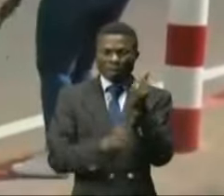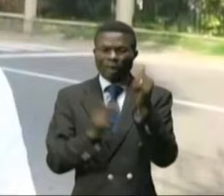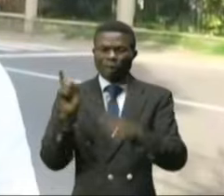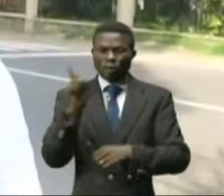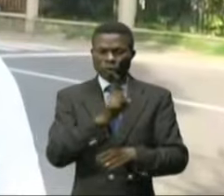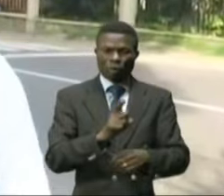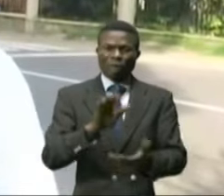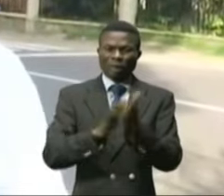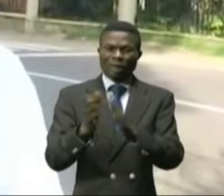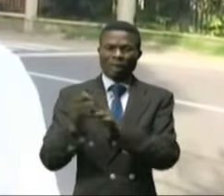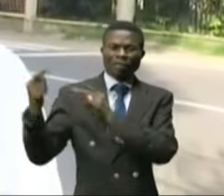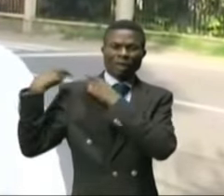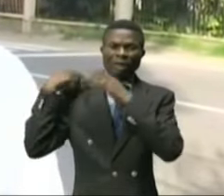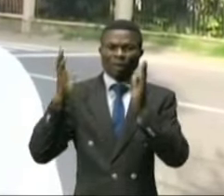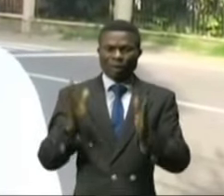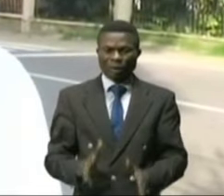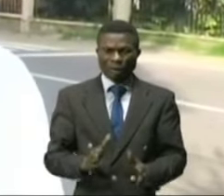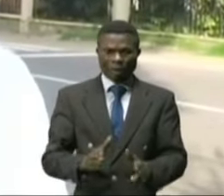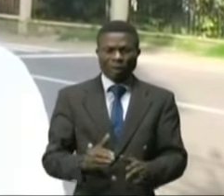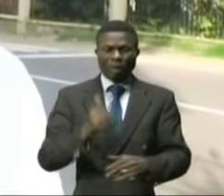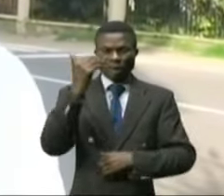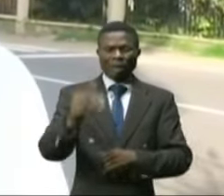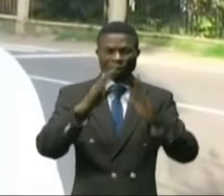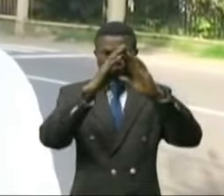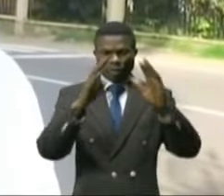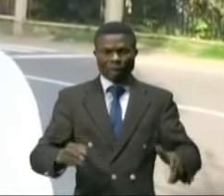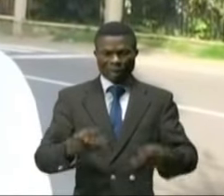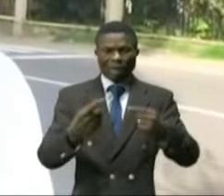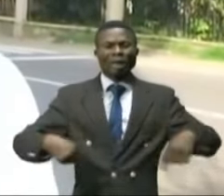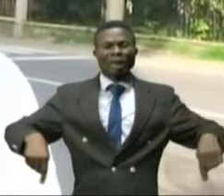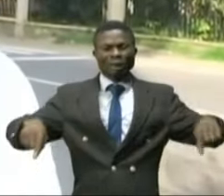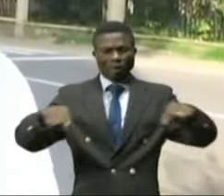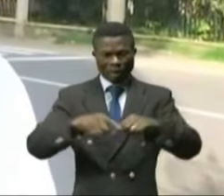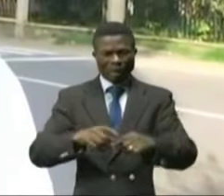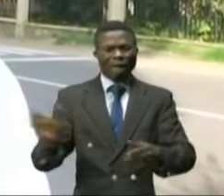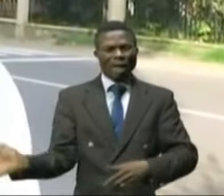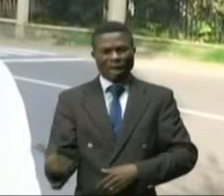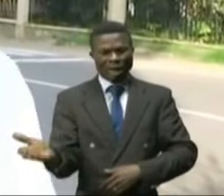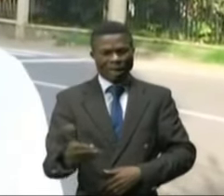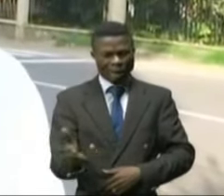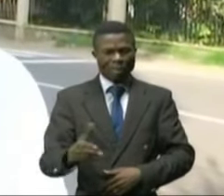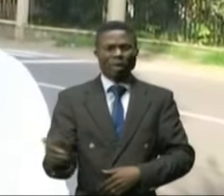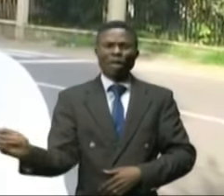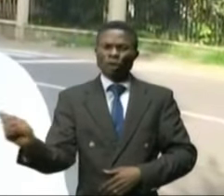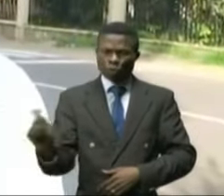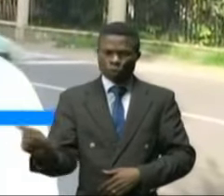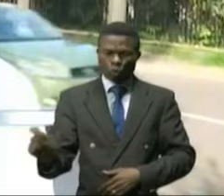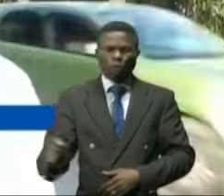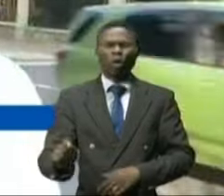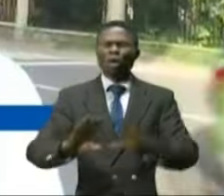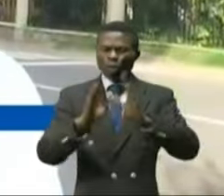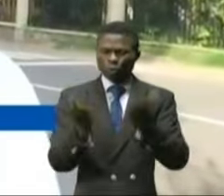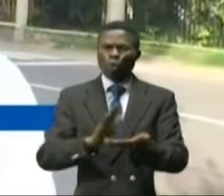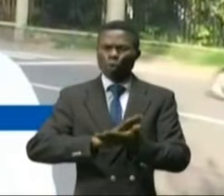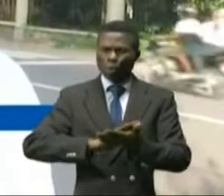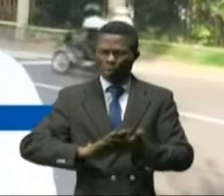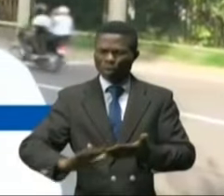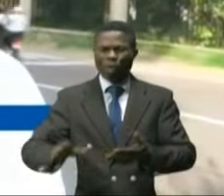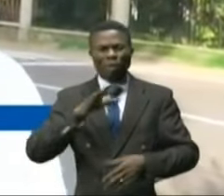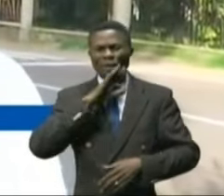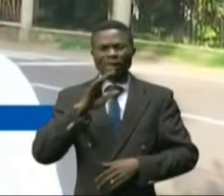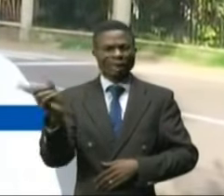ses responsabilités devant sa maison, devant sa parcelle, de les nettoyer, les installations hygiéniques doivent être propres.